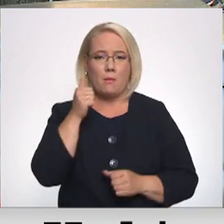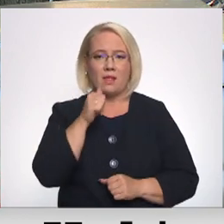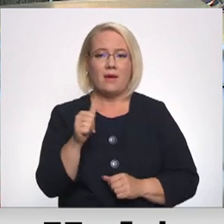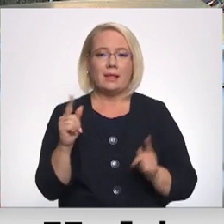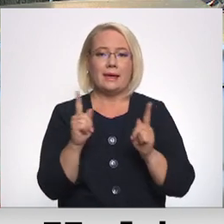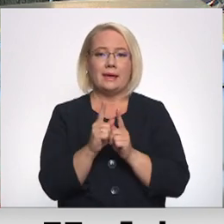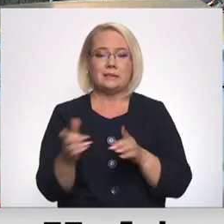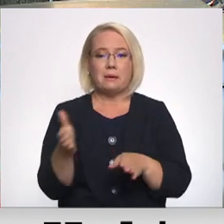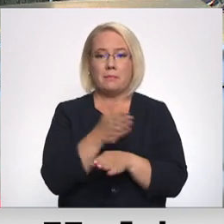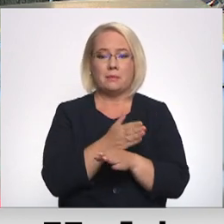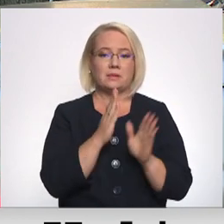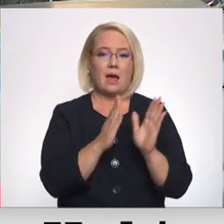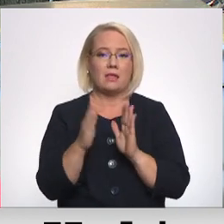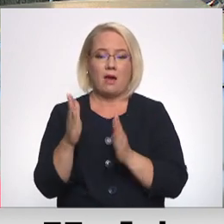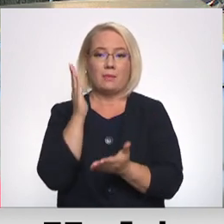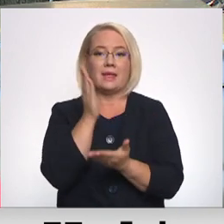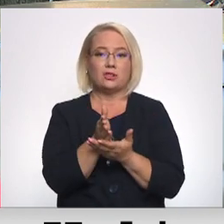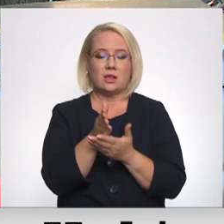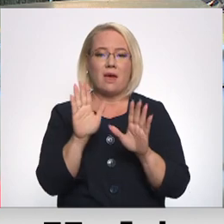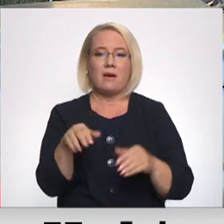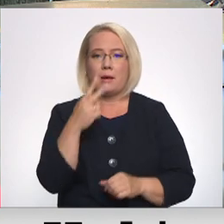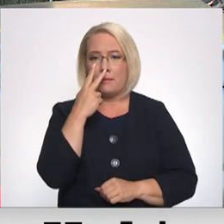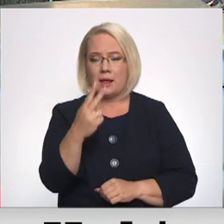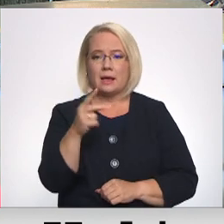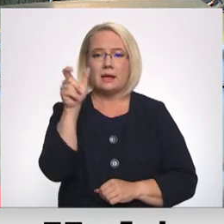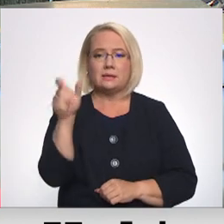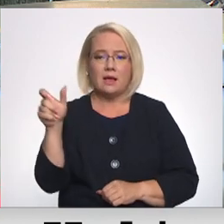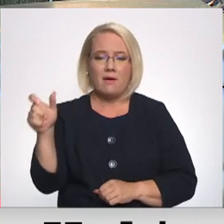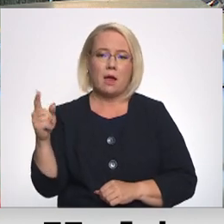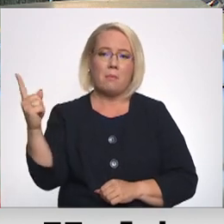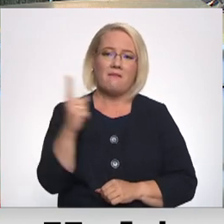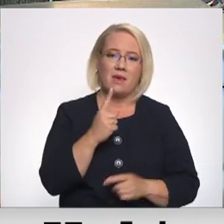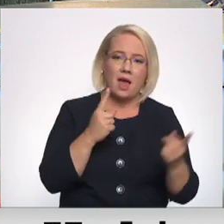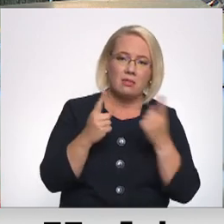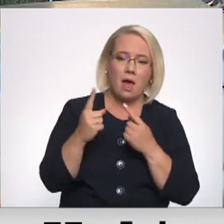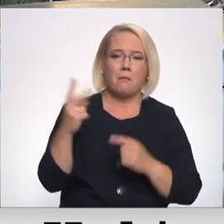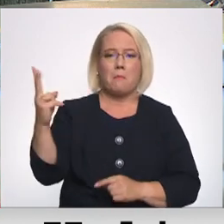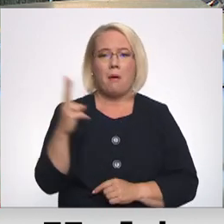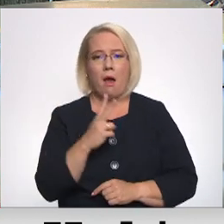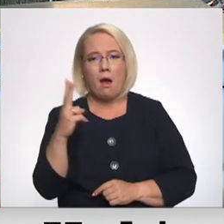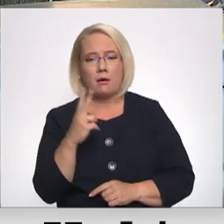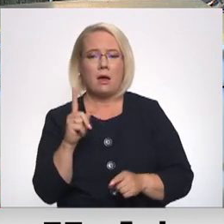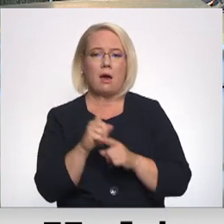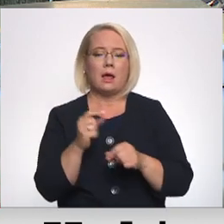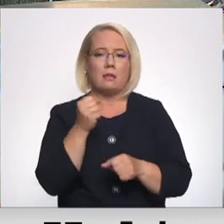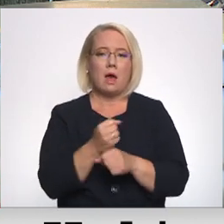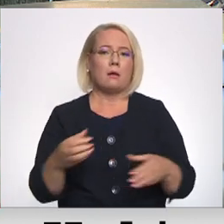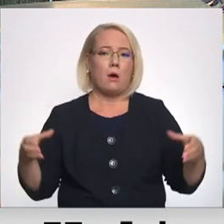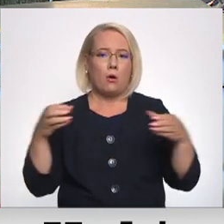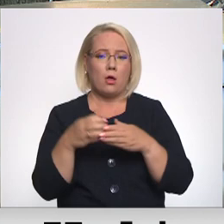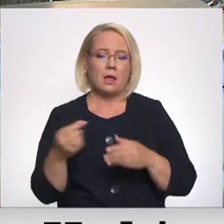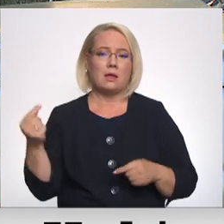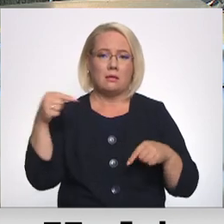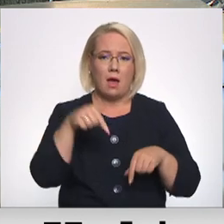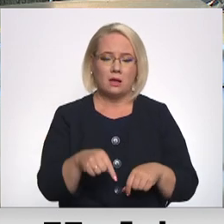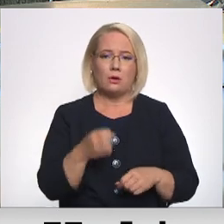īsi pirms gatavojāmies tiešraidei varējām redzēt, ka cilvēki gan pa vienam, gan pāros, gan arī no darba kolektīviem nāca